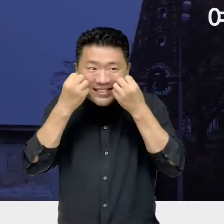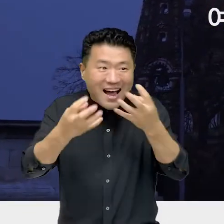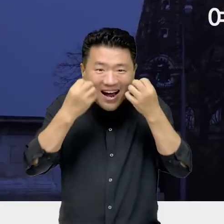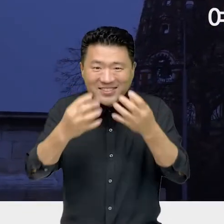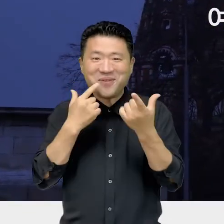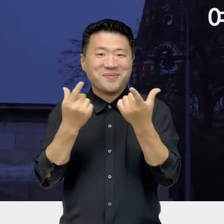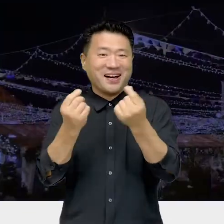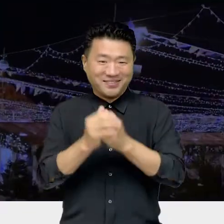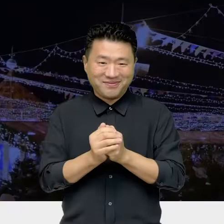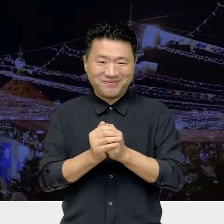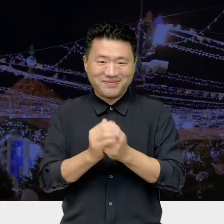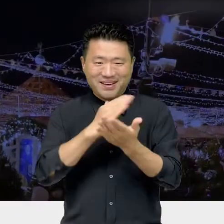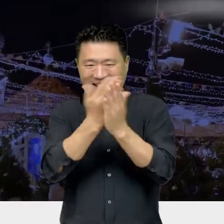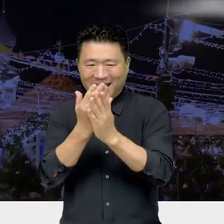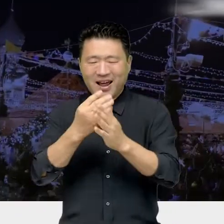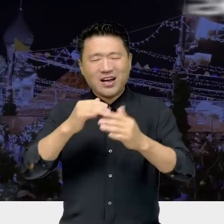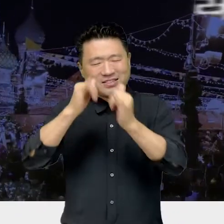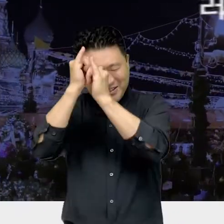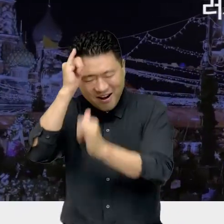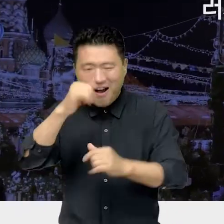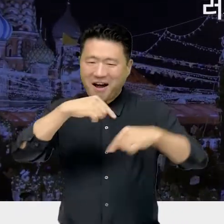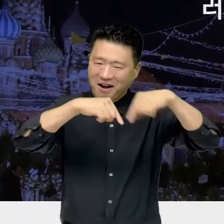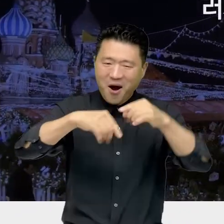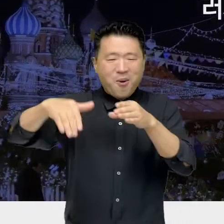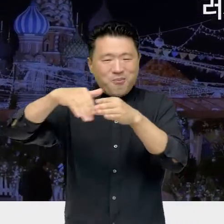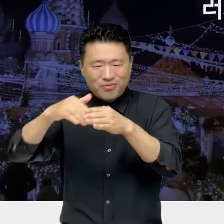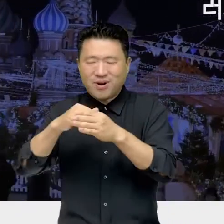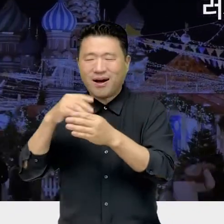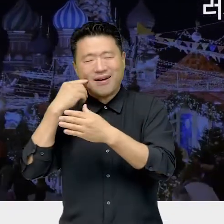새롭게 생성된다. 온갖 역사와 정치,